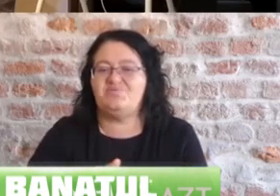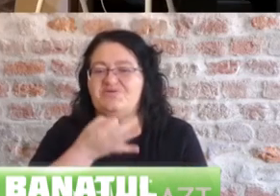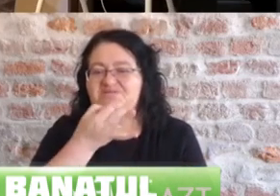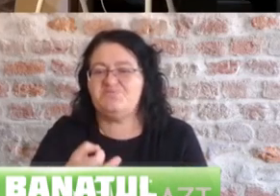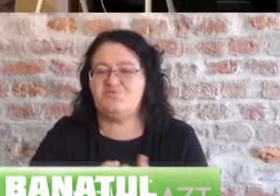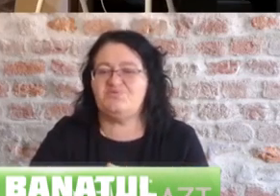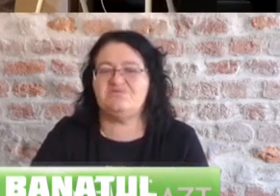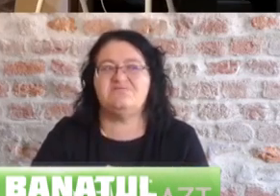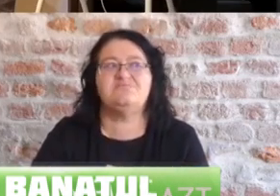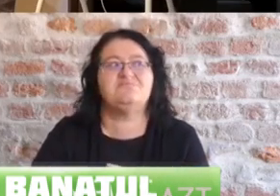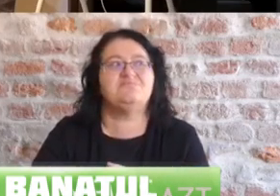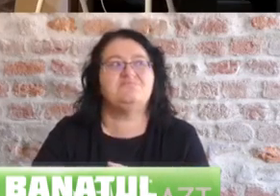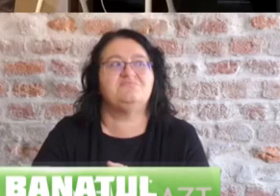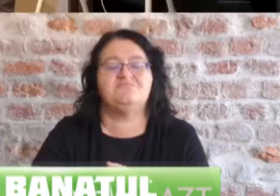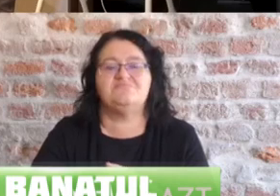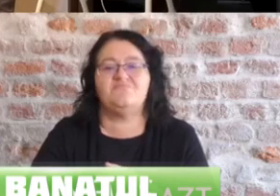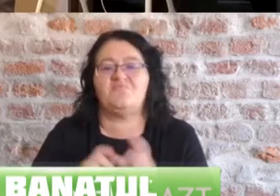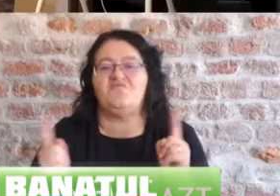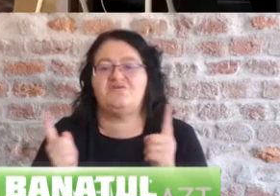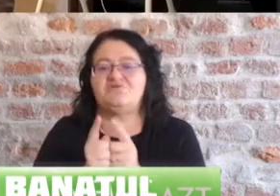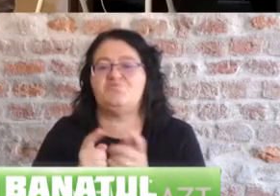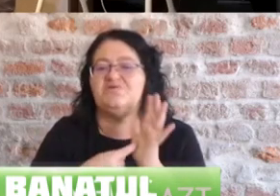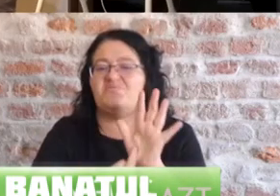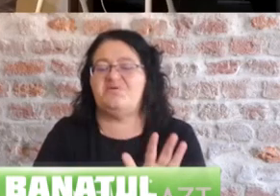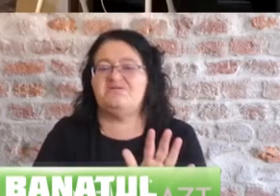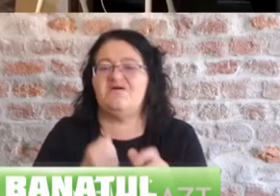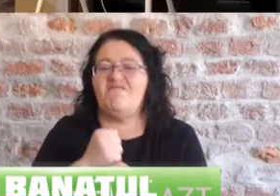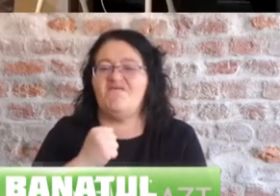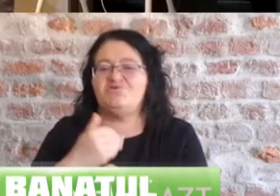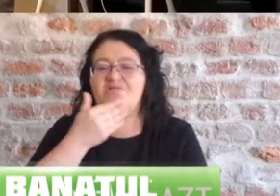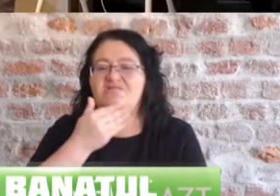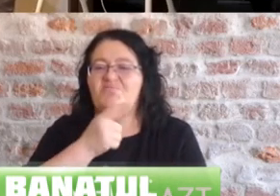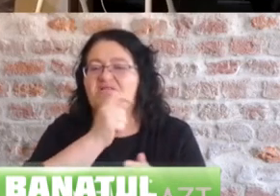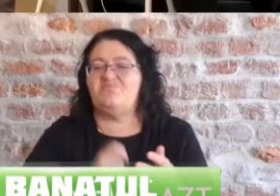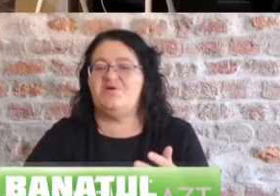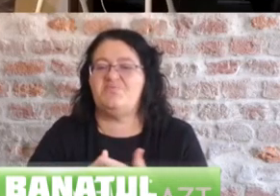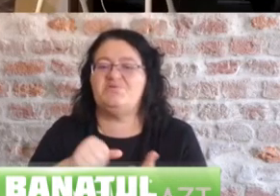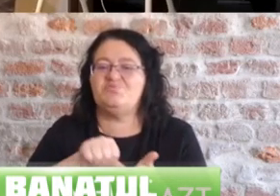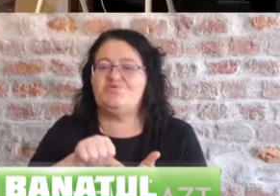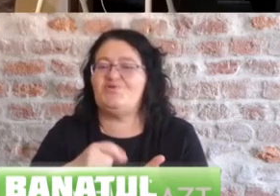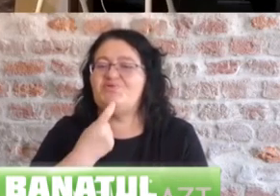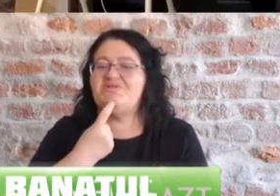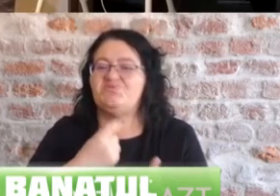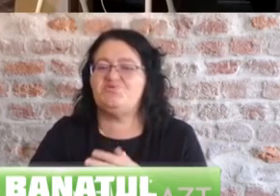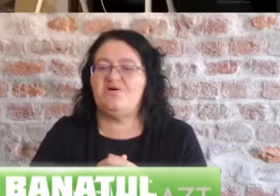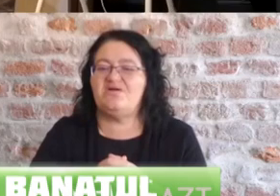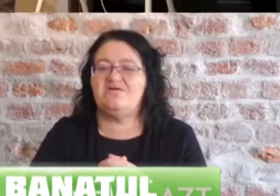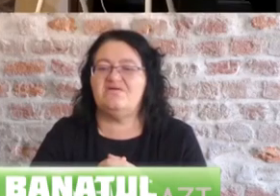în această foarte succintă prezentare a facerii temei de proiectare pentru Piața Victoriei din